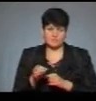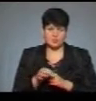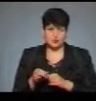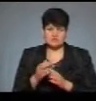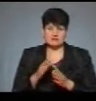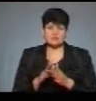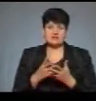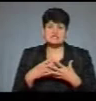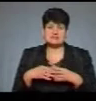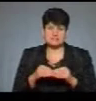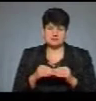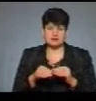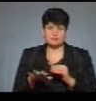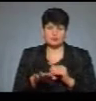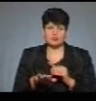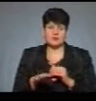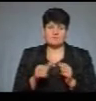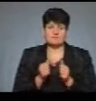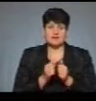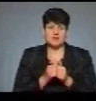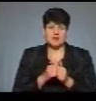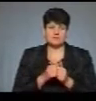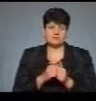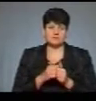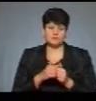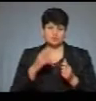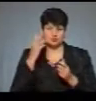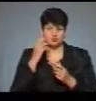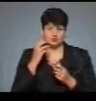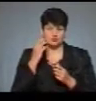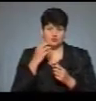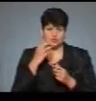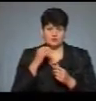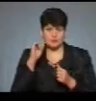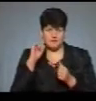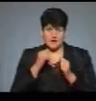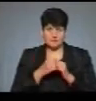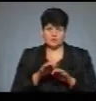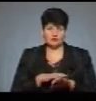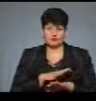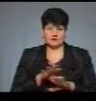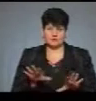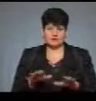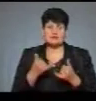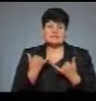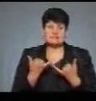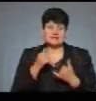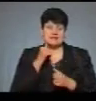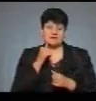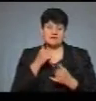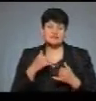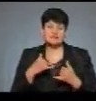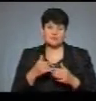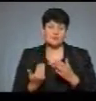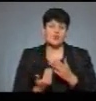біля пам'ятника Пушкіну. Ну, я думаю, що пам'ятник Пушкіну буде недовго. Ми завтра, думаю, здивуємо містян